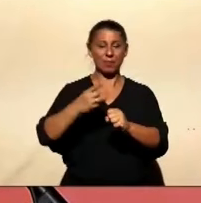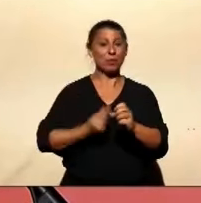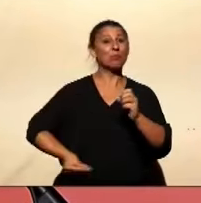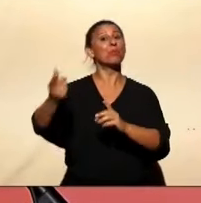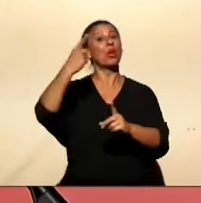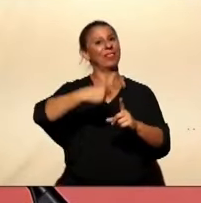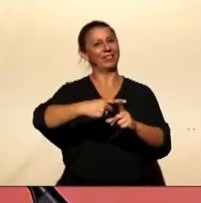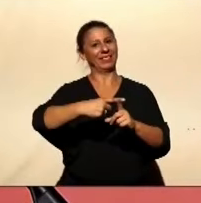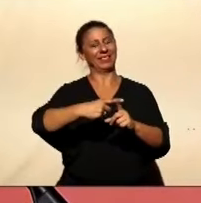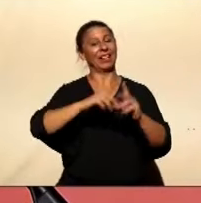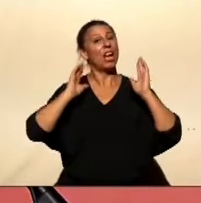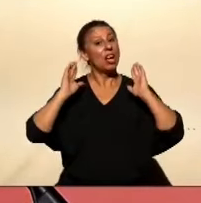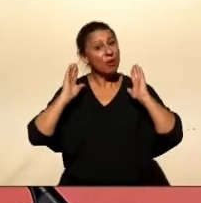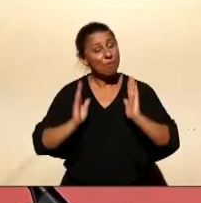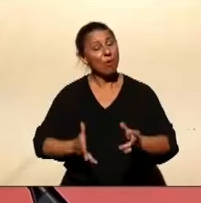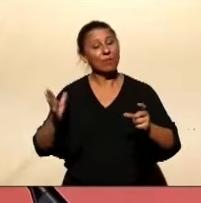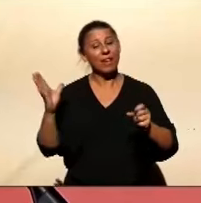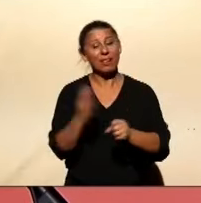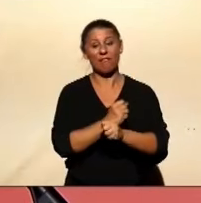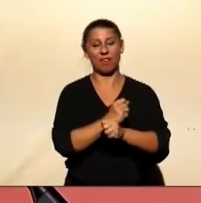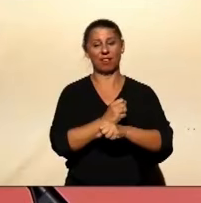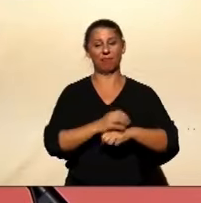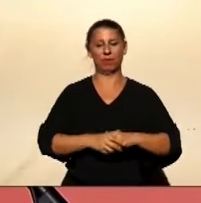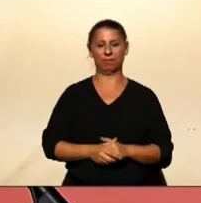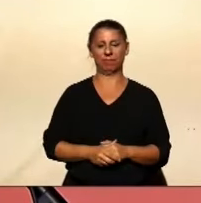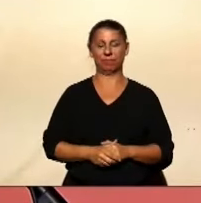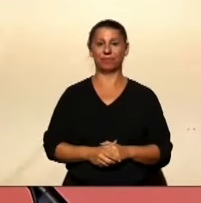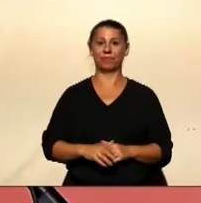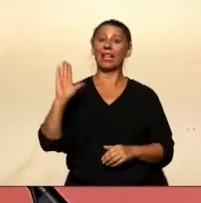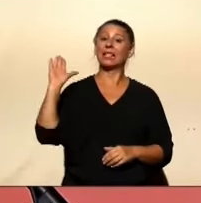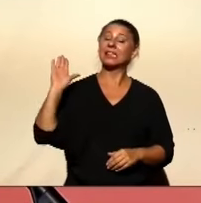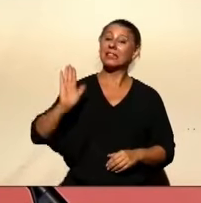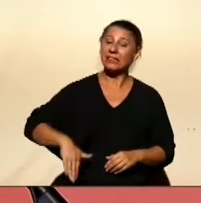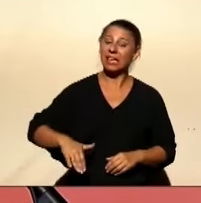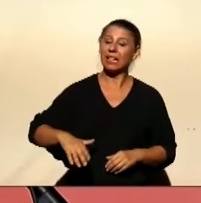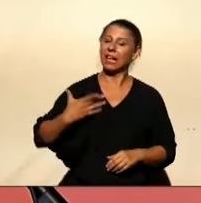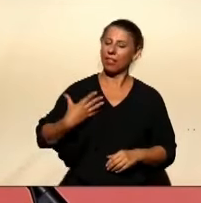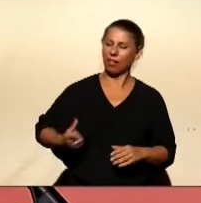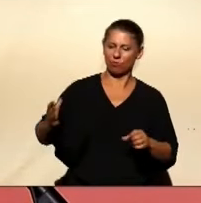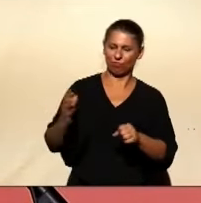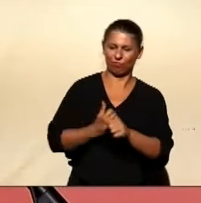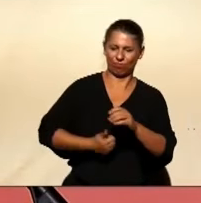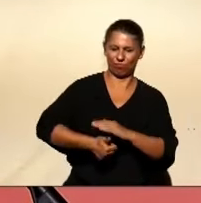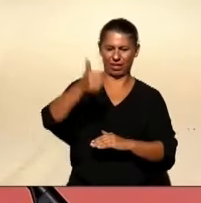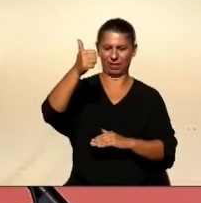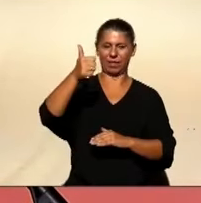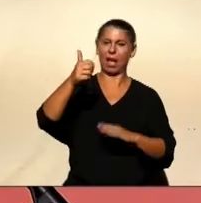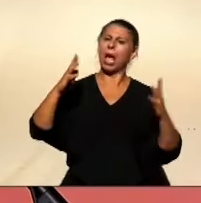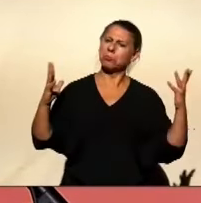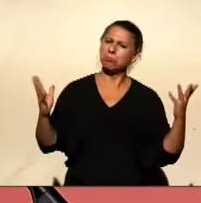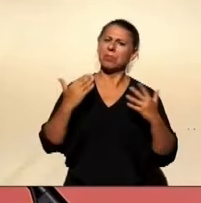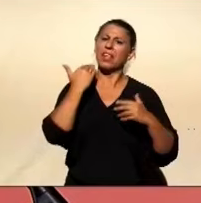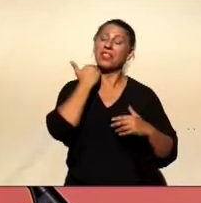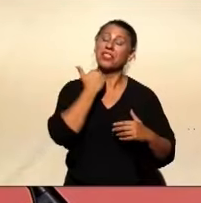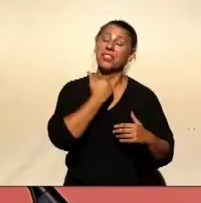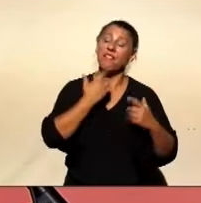αισιόδοξοι ότι μπορούμε να τα καταφέρουμε, ότι τελικά θα βγούμε νικητές κι ας είναι οι